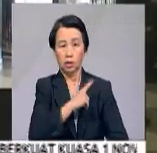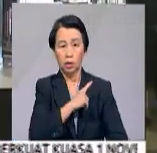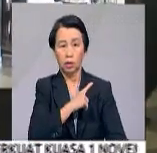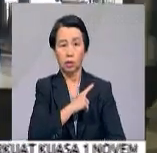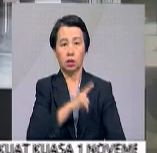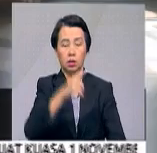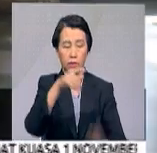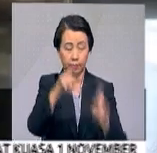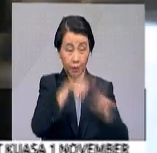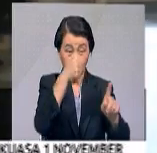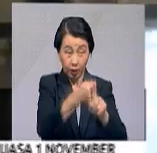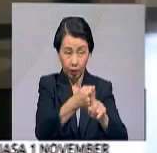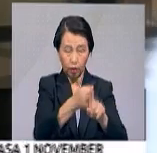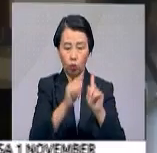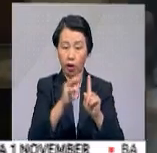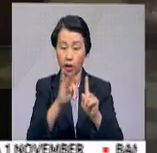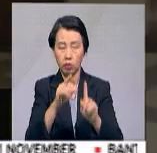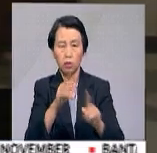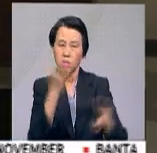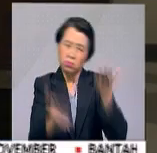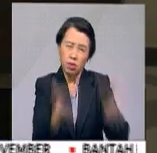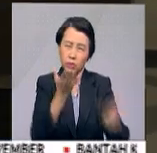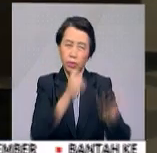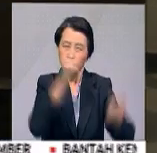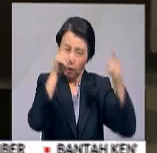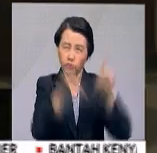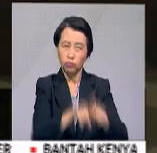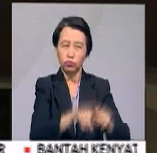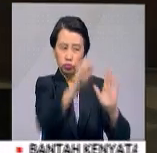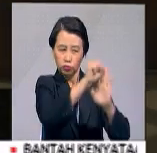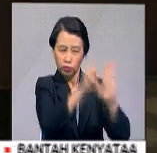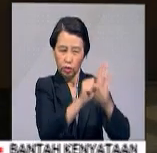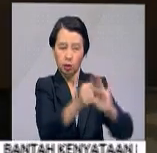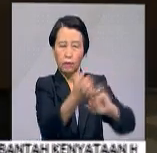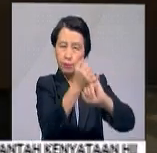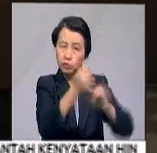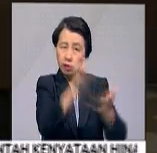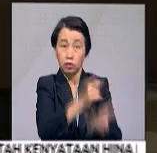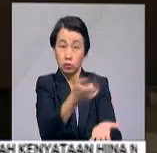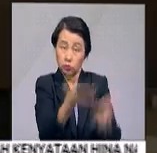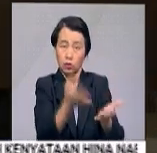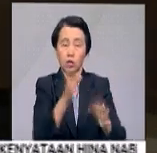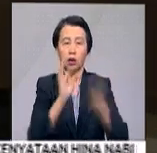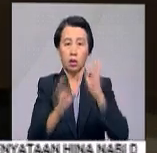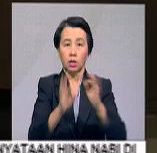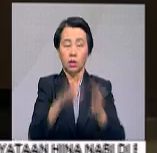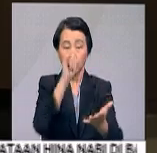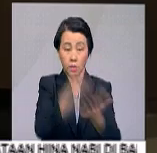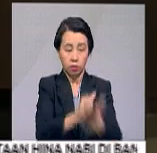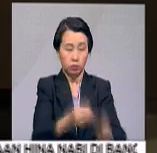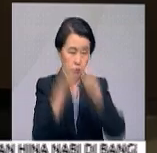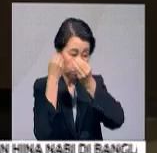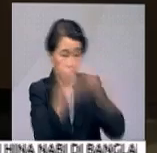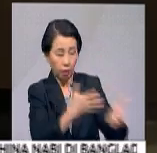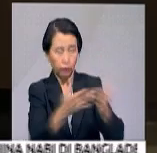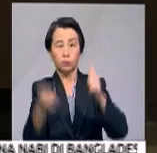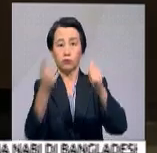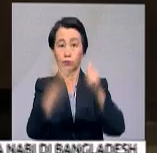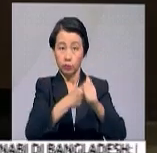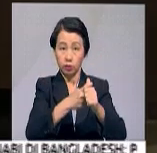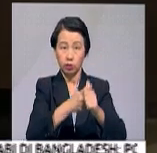pengarah 1MDB mungkin tidak bersetuju dengan terma-terma perjanjian tersebut jika perkara itu dimaklumkan terlebih